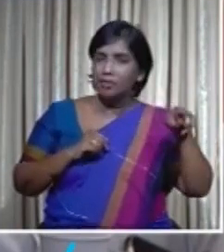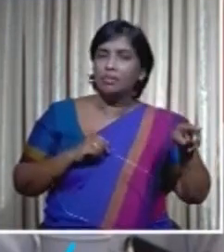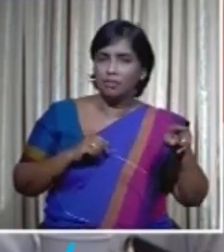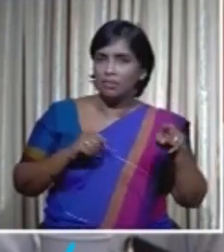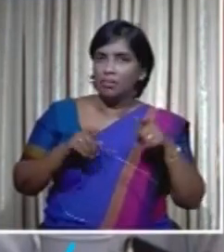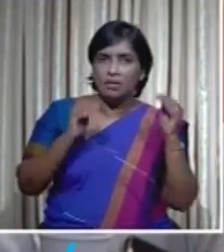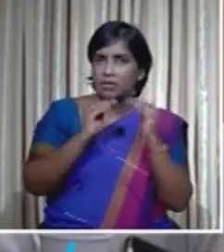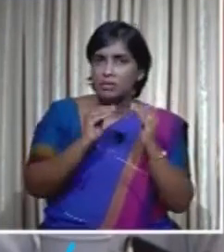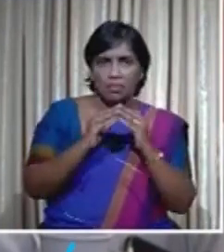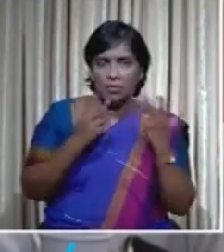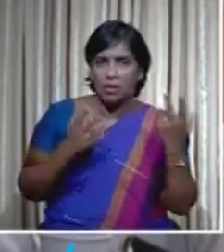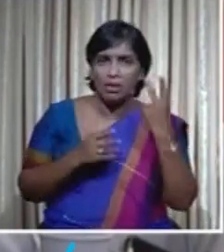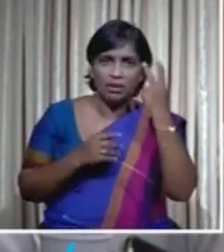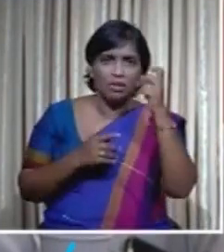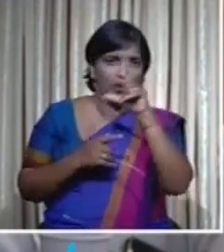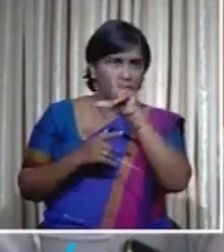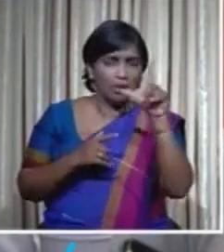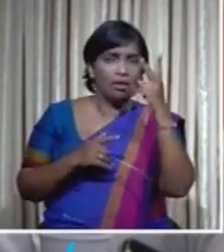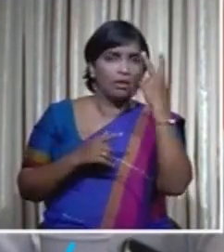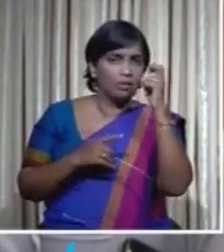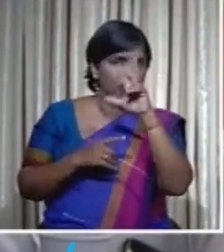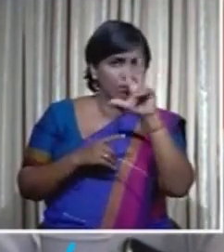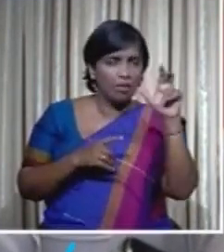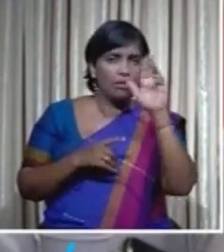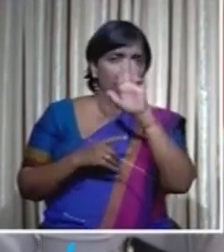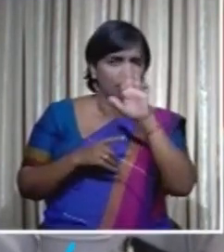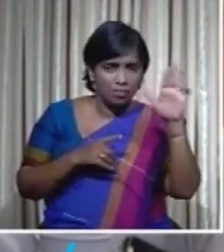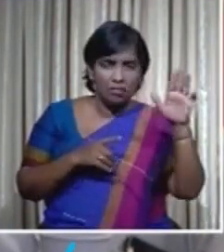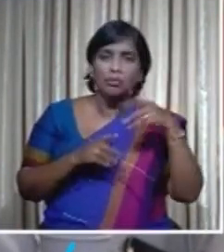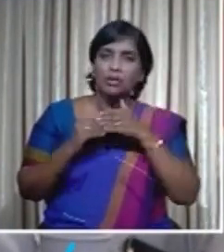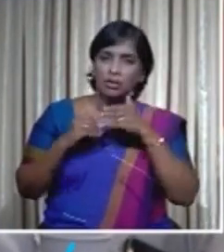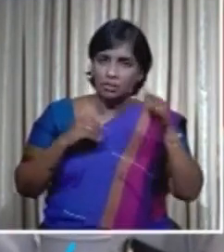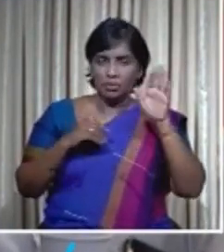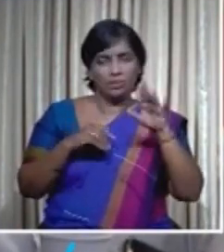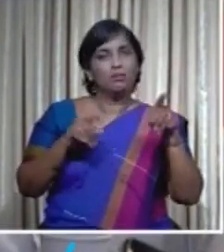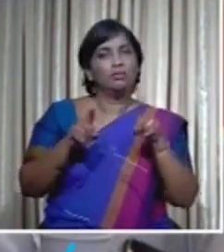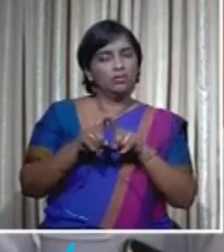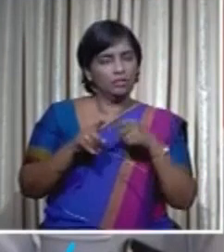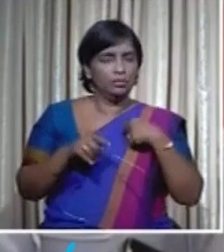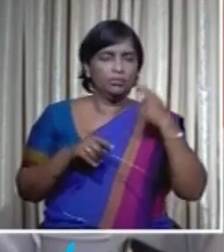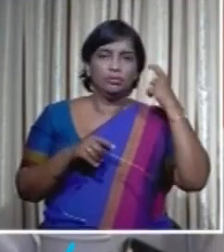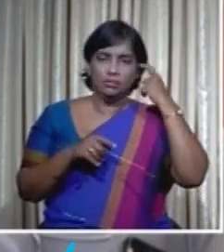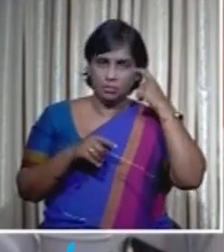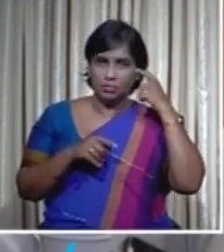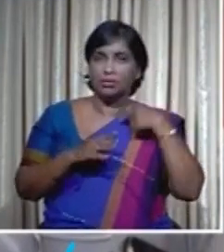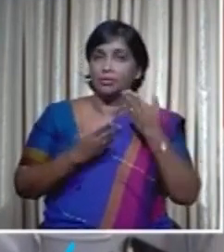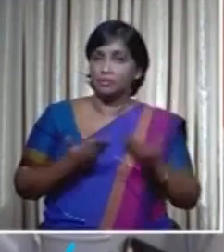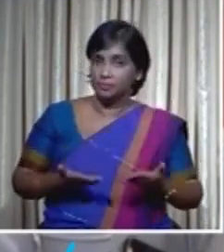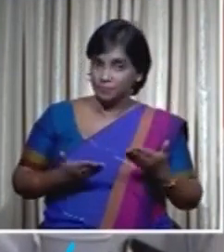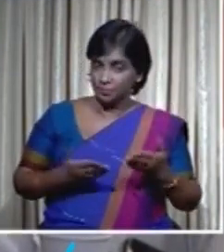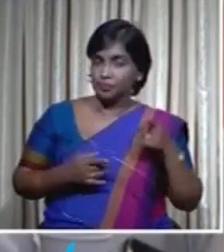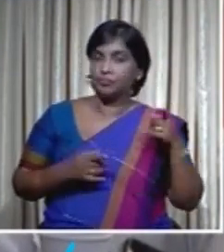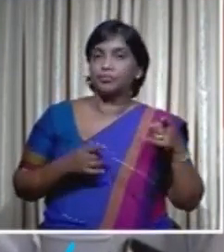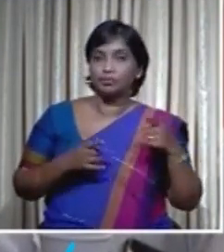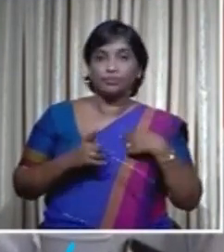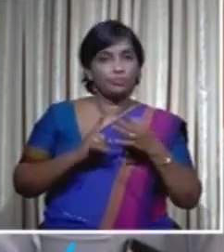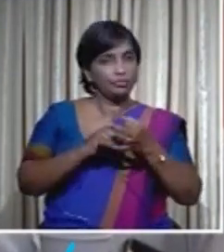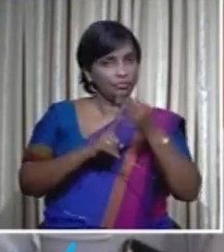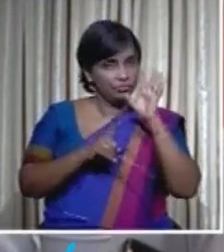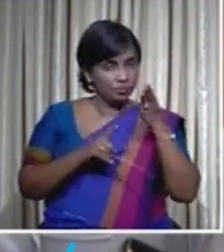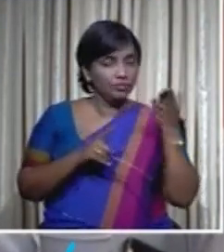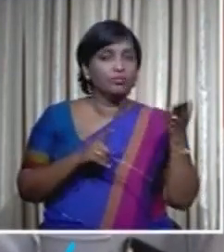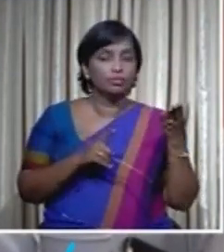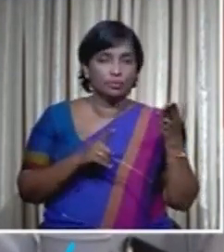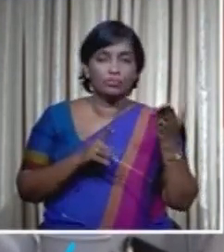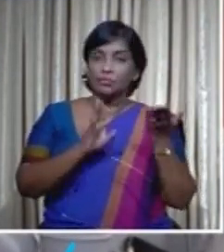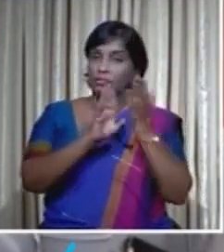2017, 2018, 2019 ஆண்டில் கூட கௌரவ பிரதம அமைச்சர் அவர்களே, இந்த நாட்டினுடைய இப்போதைய ஜனாதிபதி கோட்டபாய ராஜபக்ச 19 ஆண்டிலே ஜனாதிபதியாக